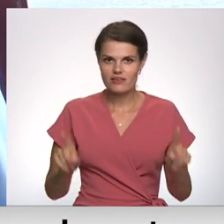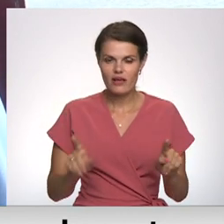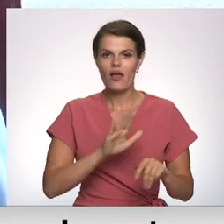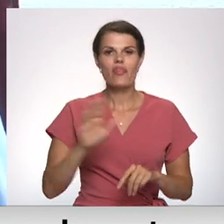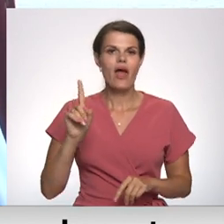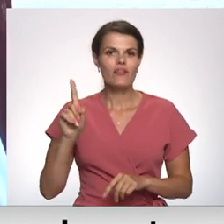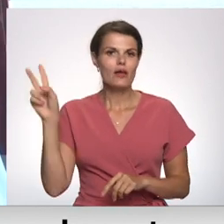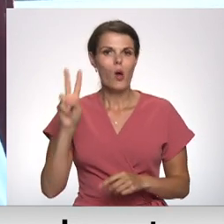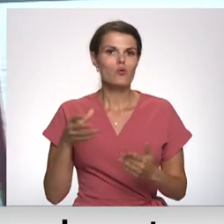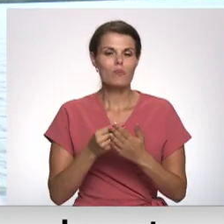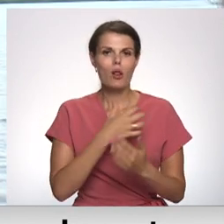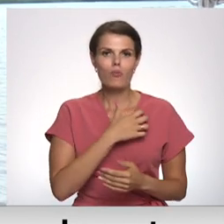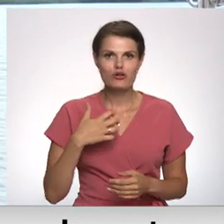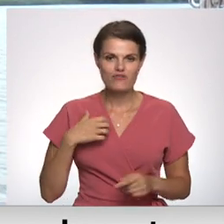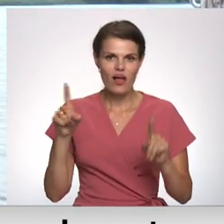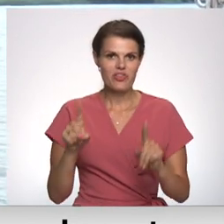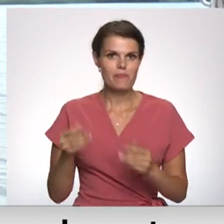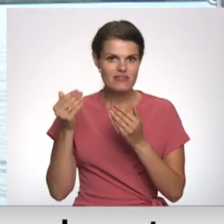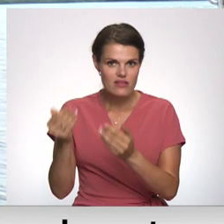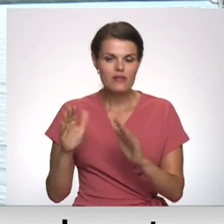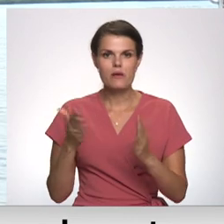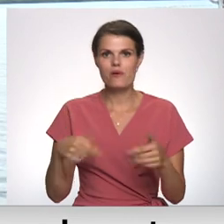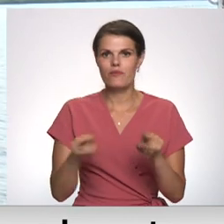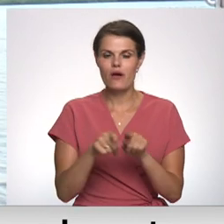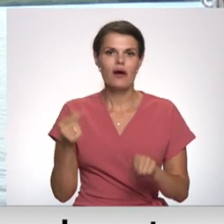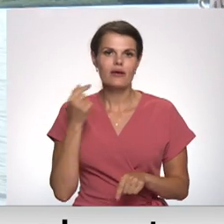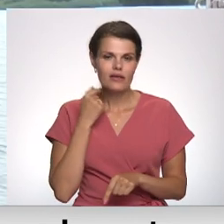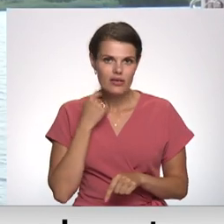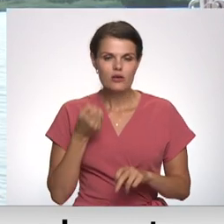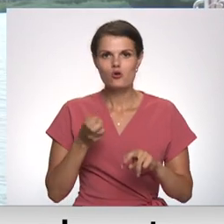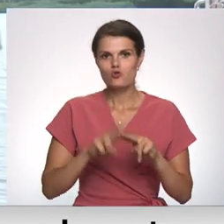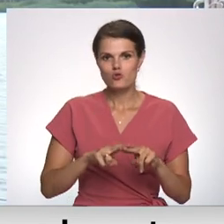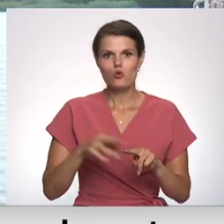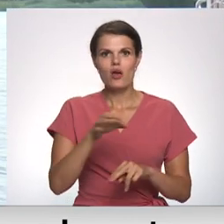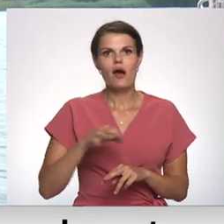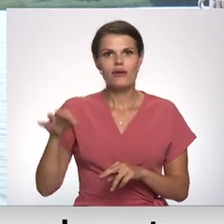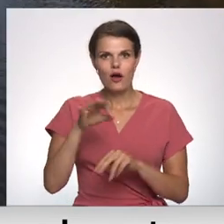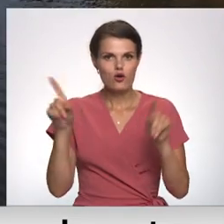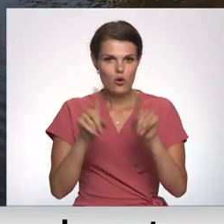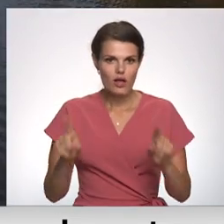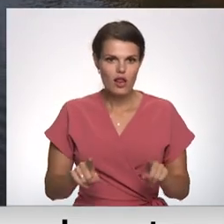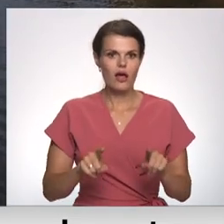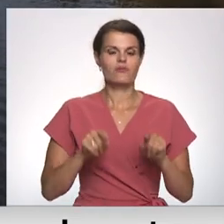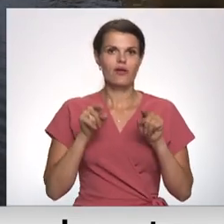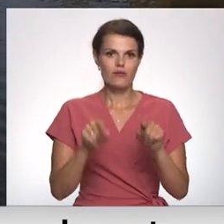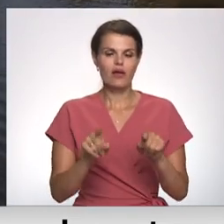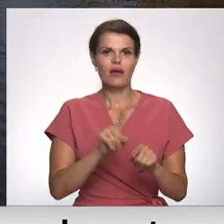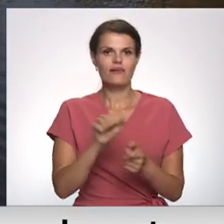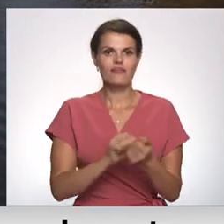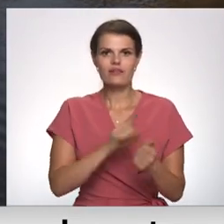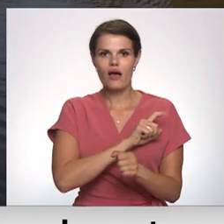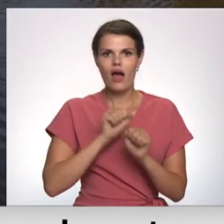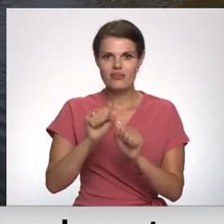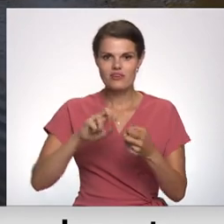Jūrmalas pašvaldības lieta, varētu teikt, bet arī Rīgas un rajona lietas, jo ir vides